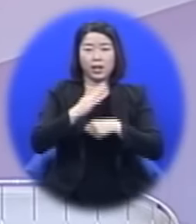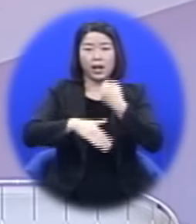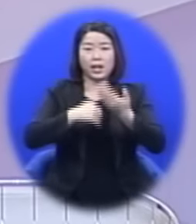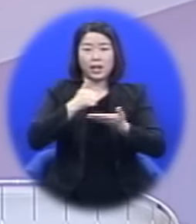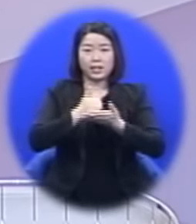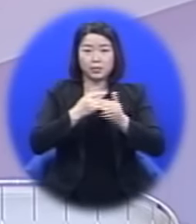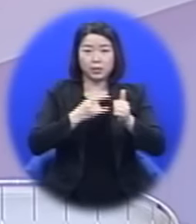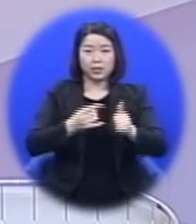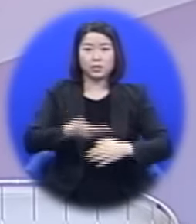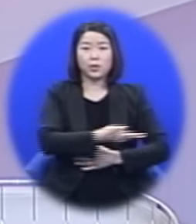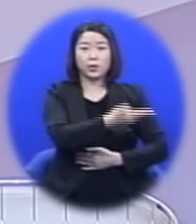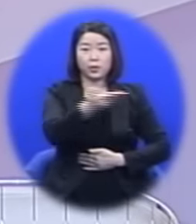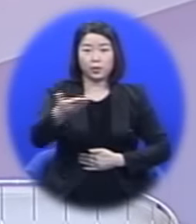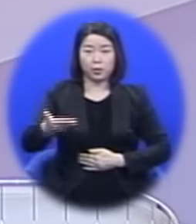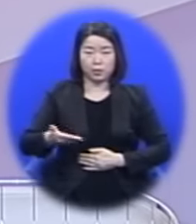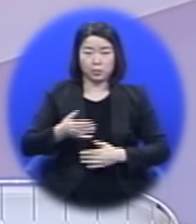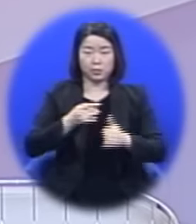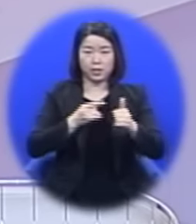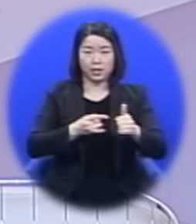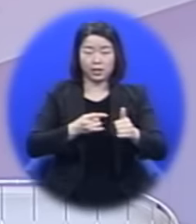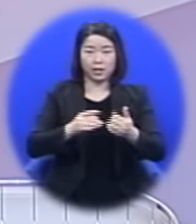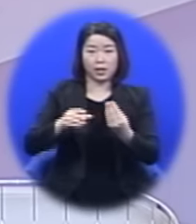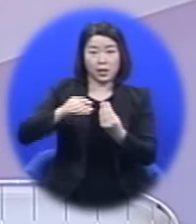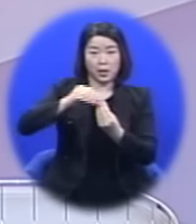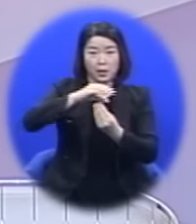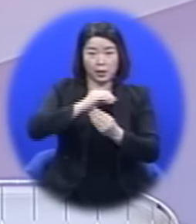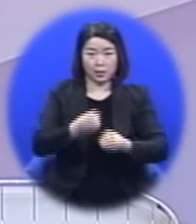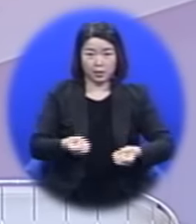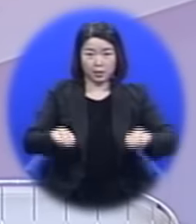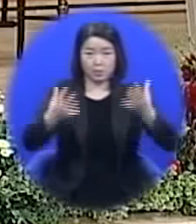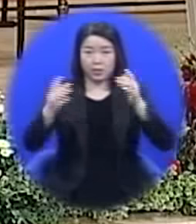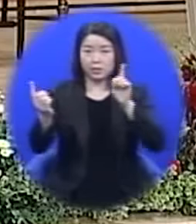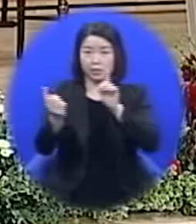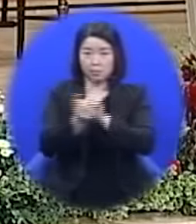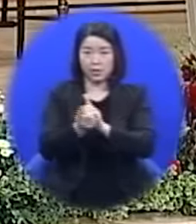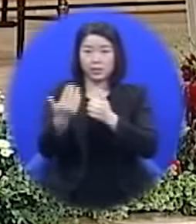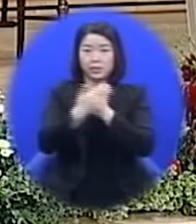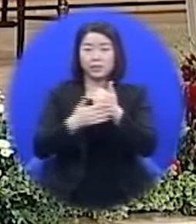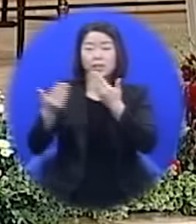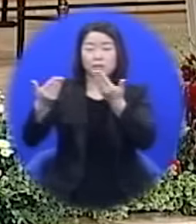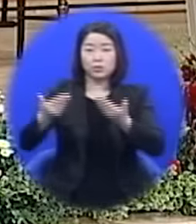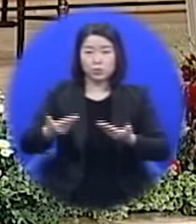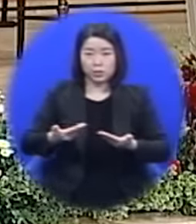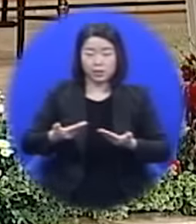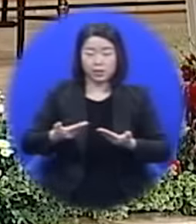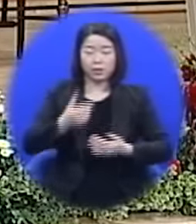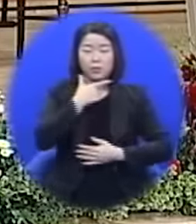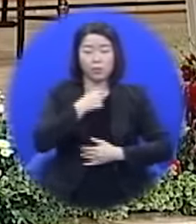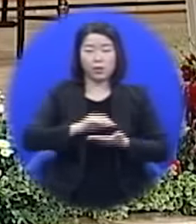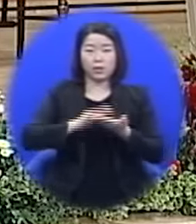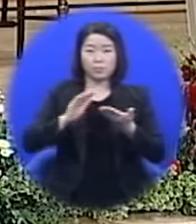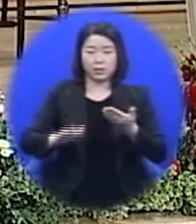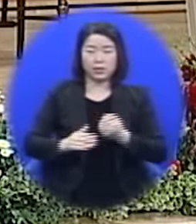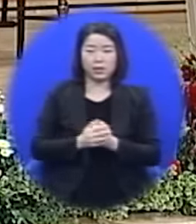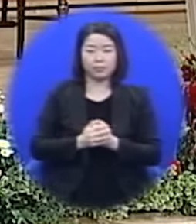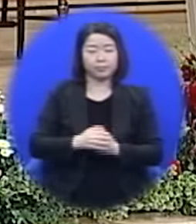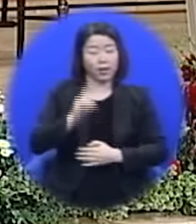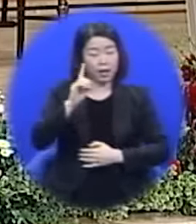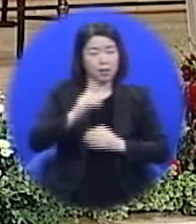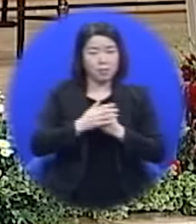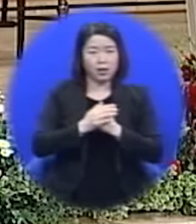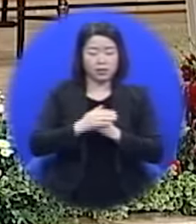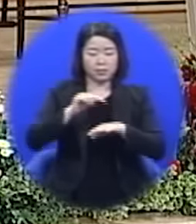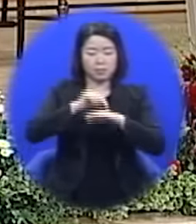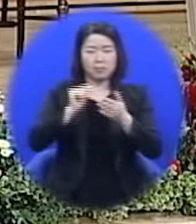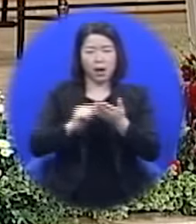하나님께서 여러분들에게 명절을 맞는 은혜를 주시기를 원합니다. 한 번은 아주 마음 아픈